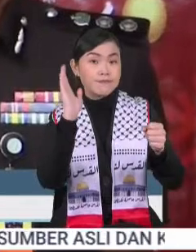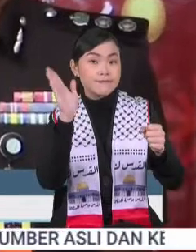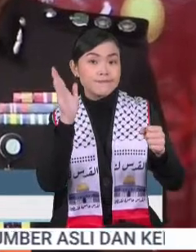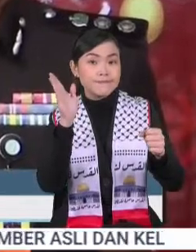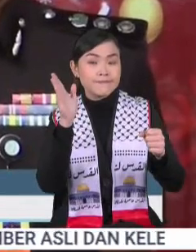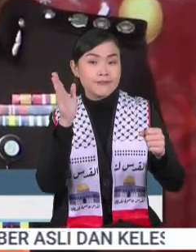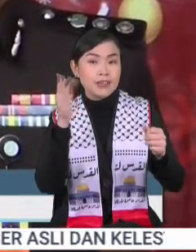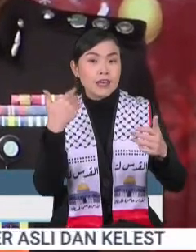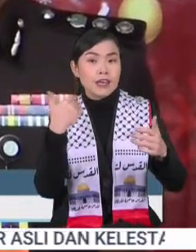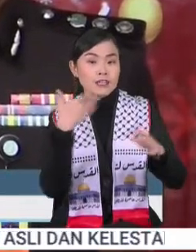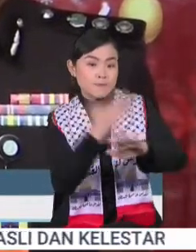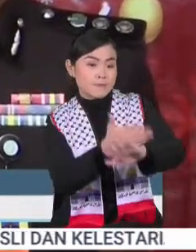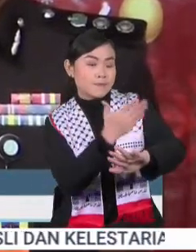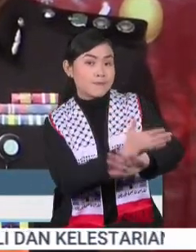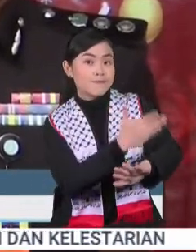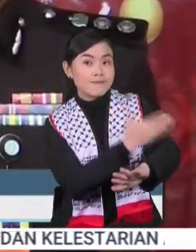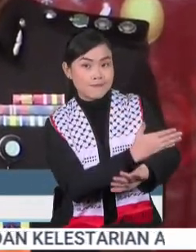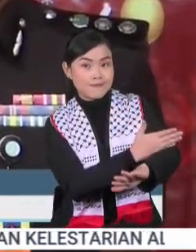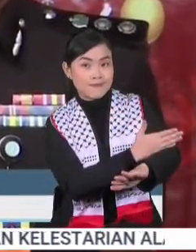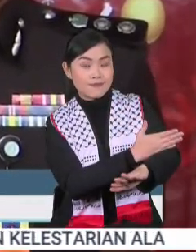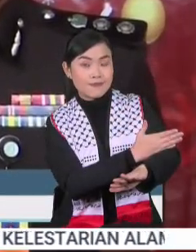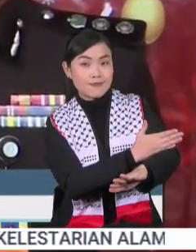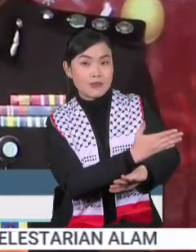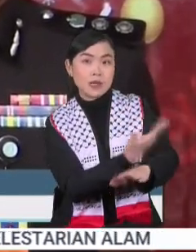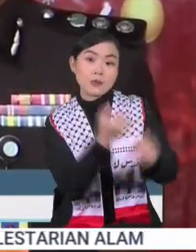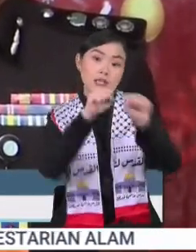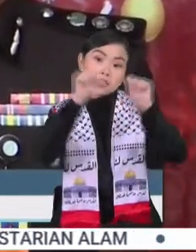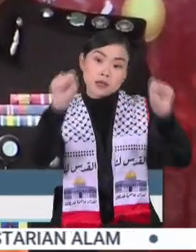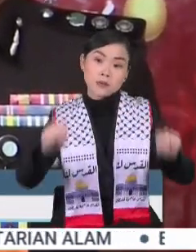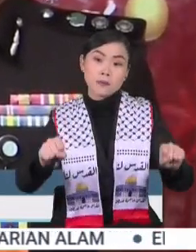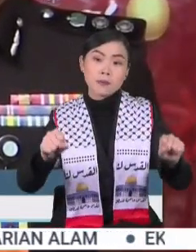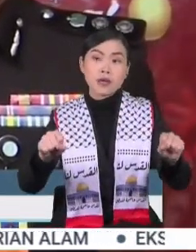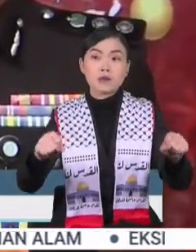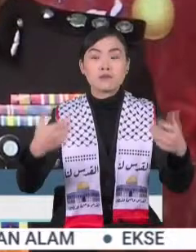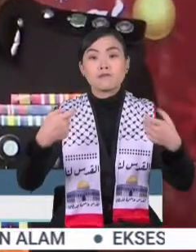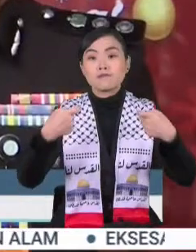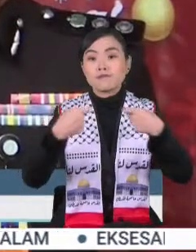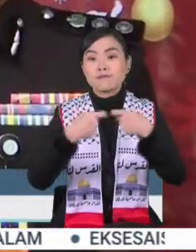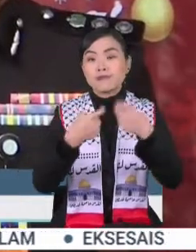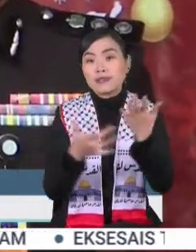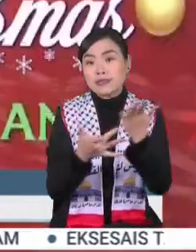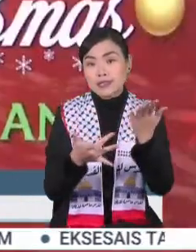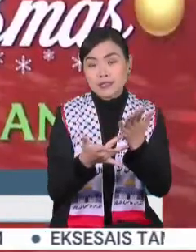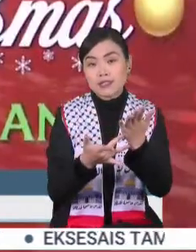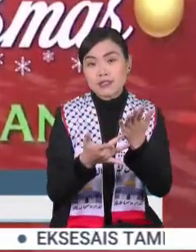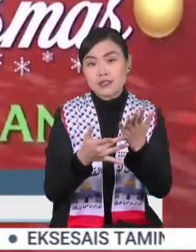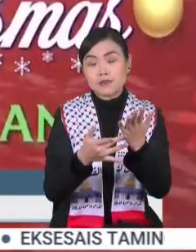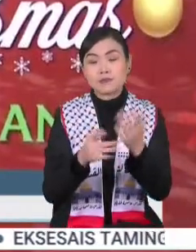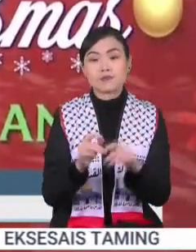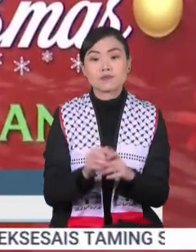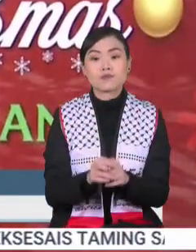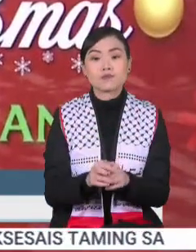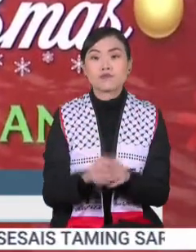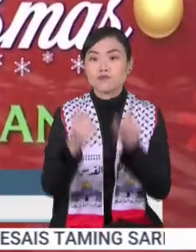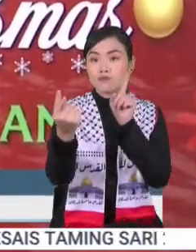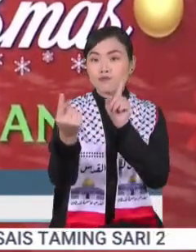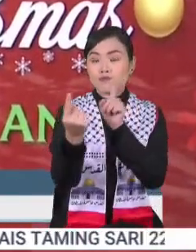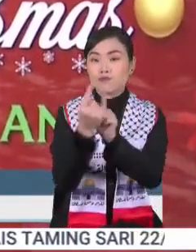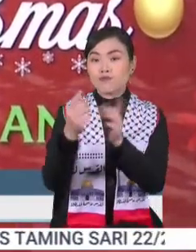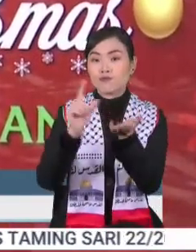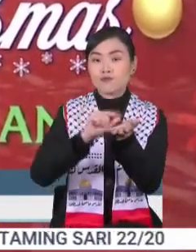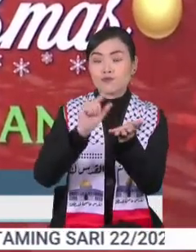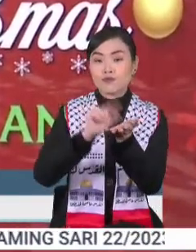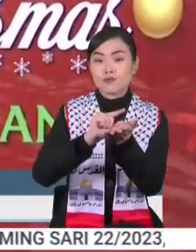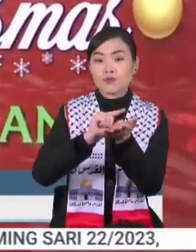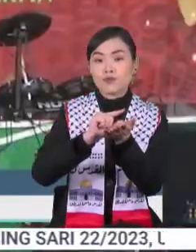diberi nafas barulah melalui sistem elektronik bersepadu beliau ditemui media dalam program